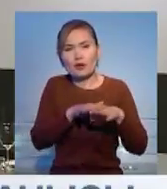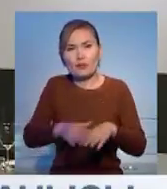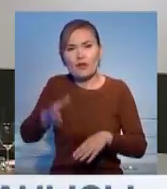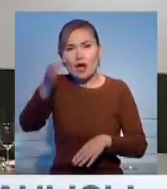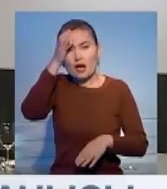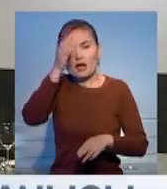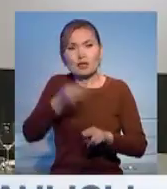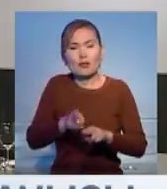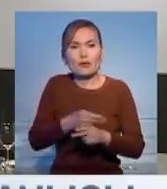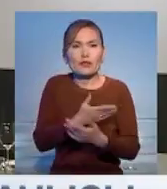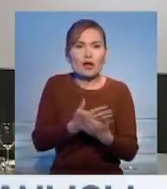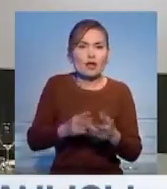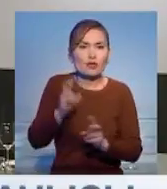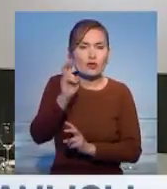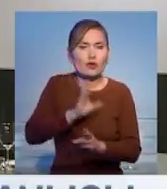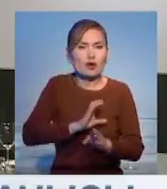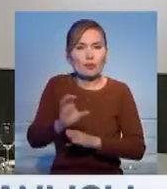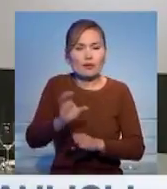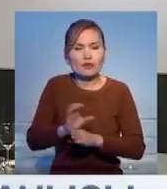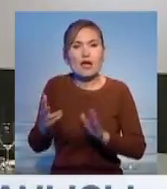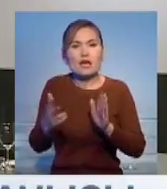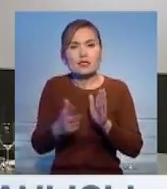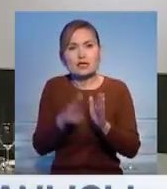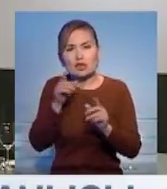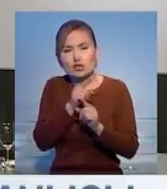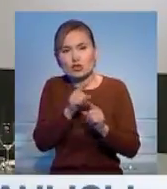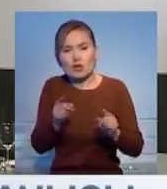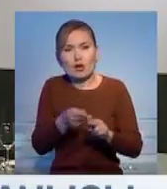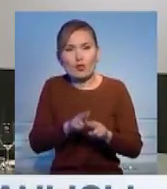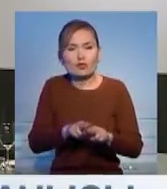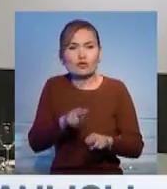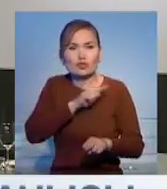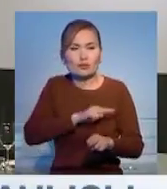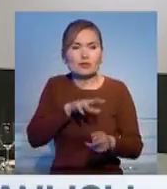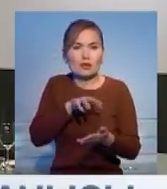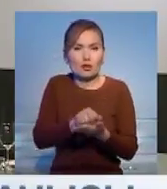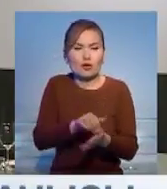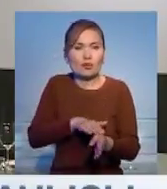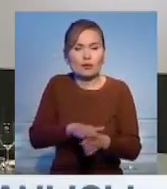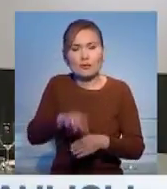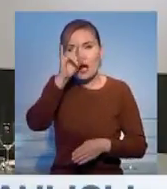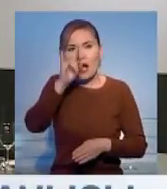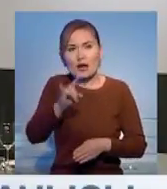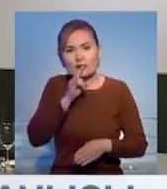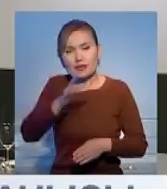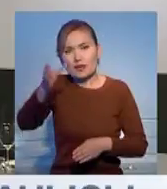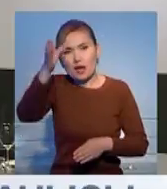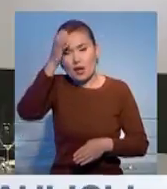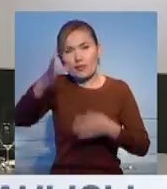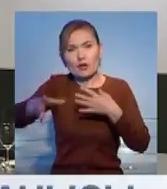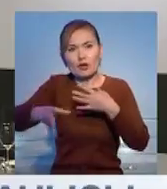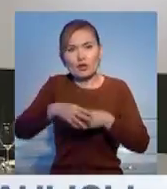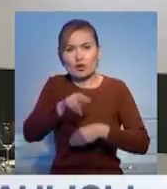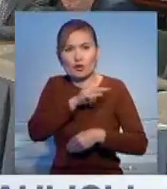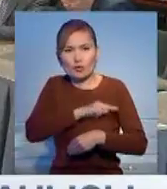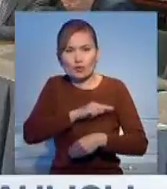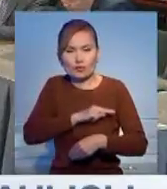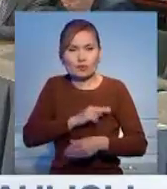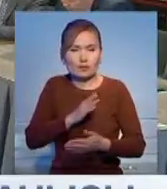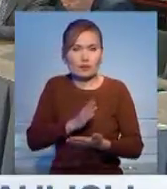ғылымнан өнім жасау жатады. 8 жыл бойы осы жұмыстарды атқарып келеміз. Қазақстандық ғалымдармен де байланыс